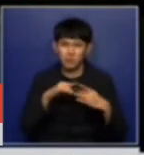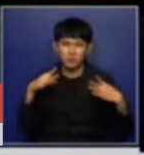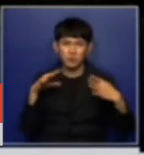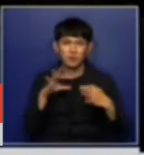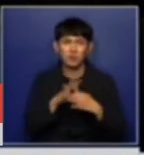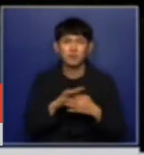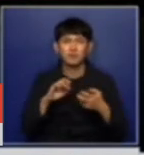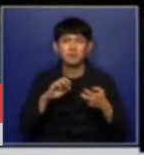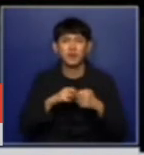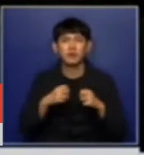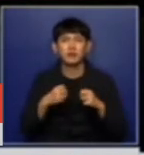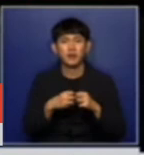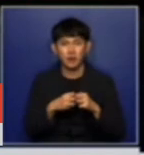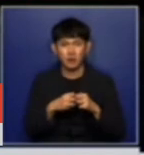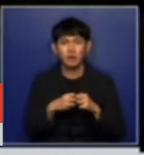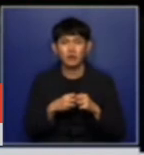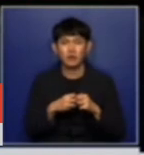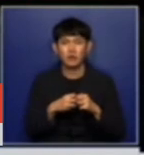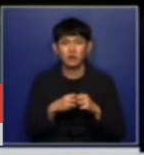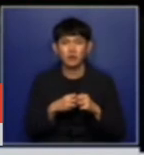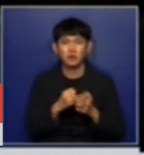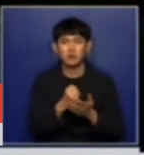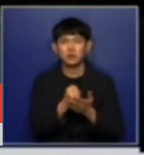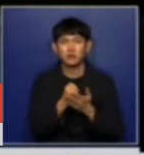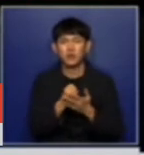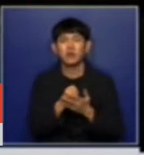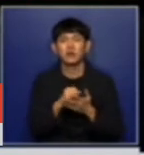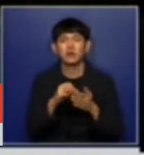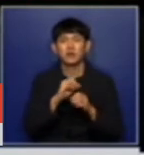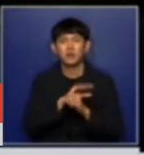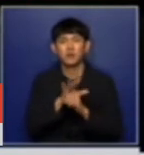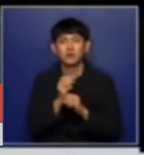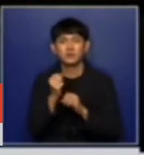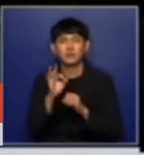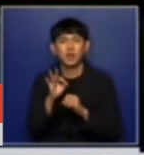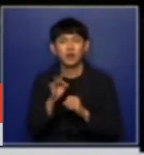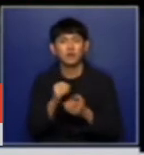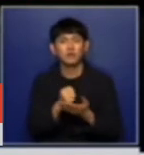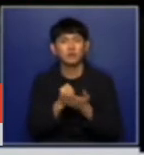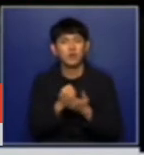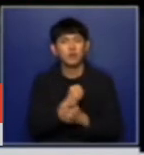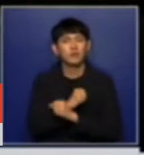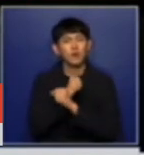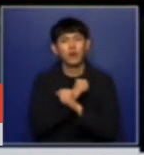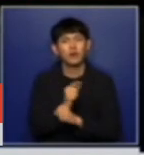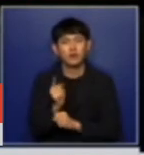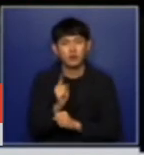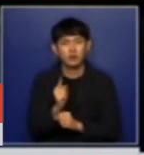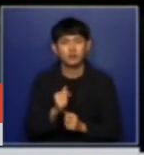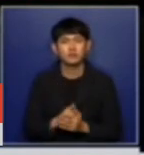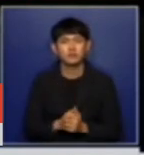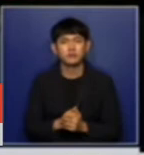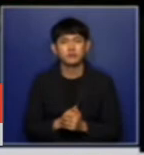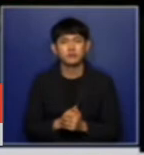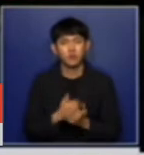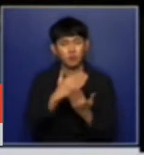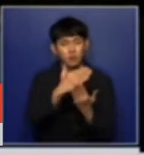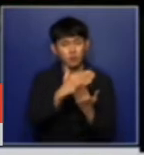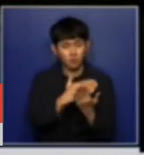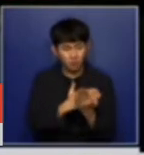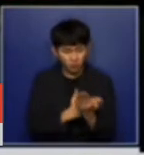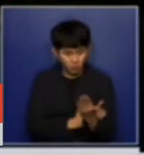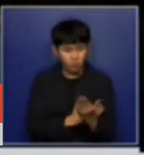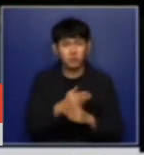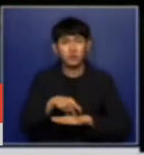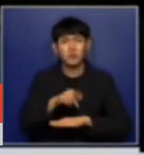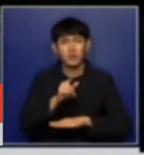ของรองรับโควิด-19 อย่างไรเลยผมไล่เรียงมาท่านประธานครับข